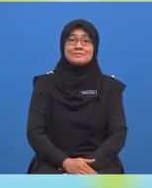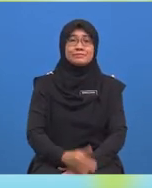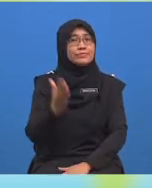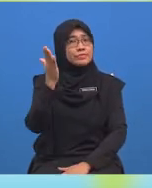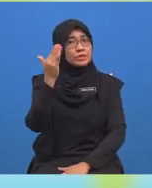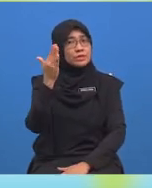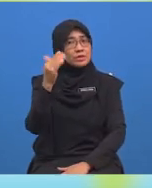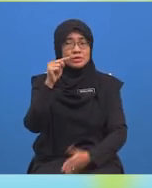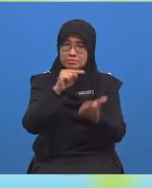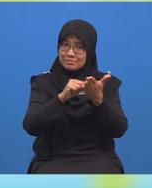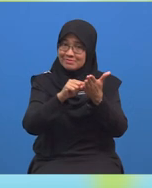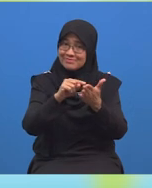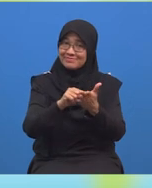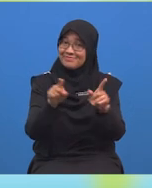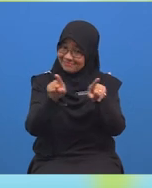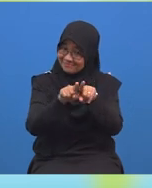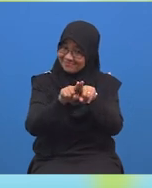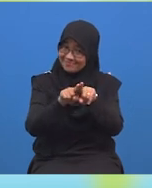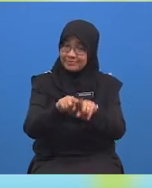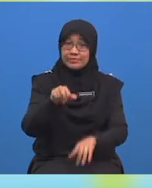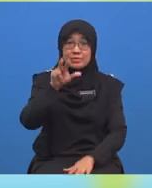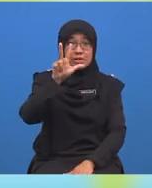Jom kita kira bersama.